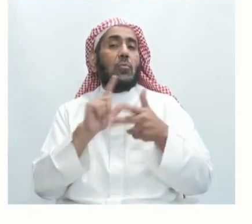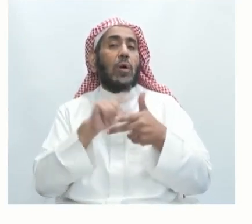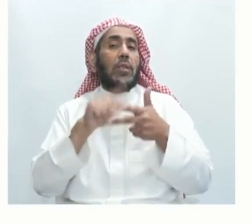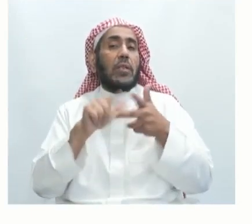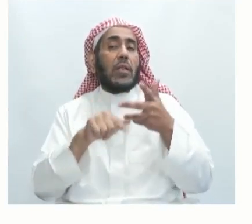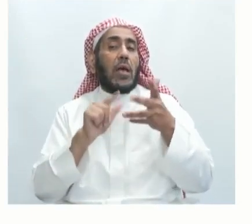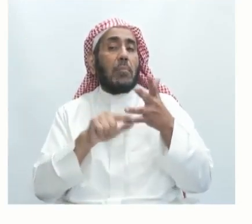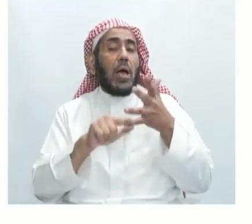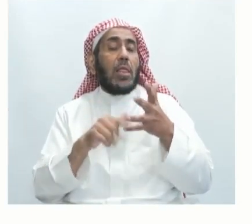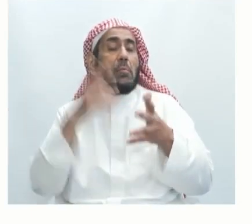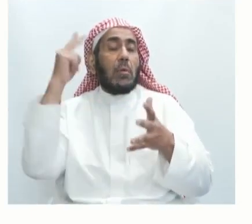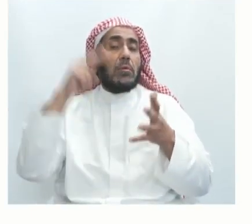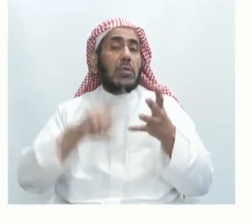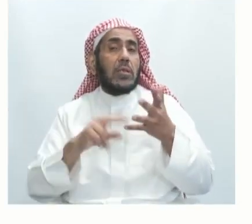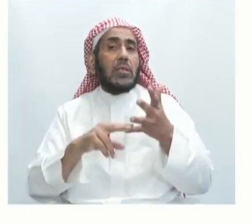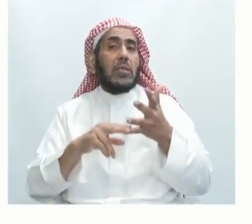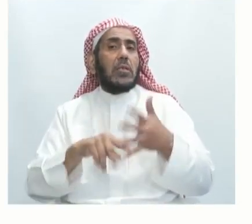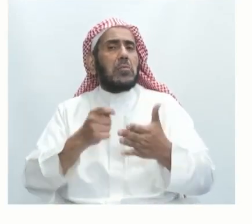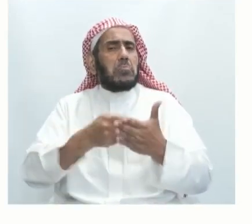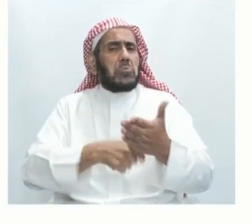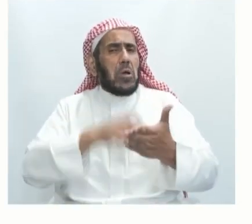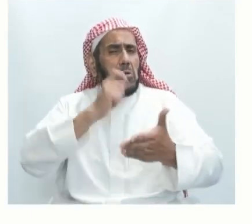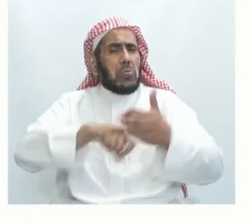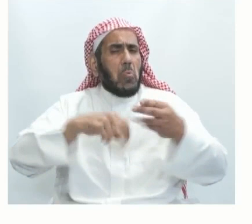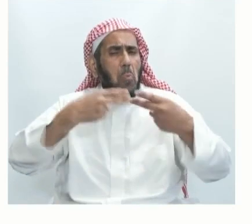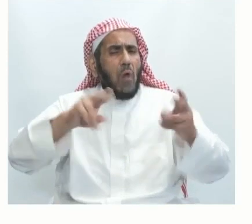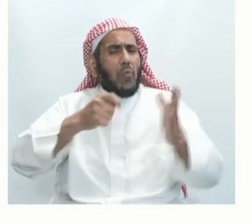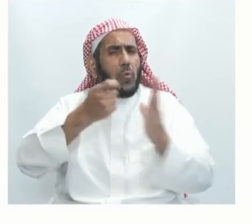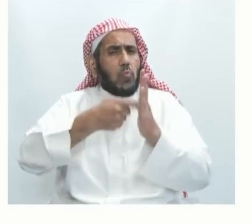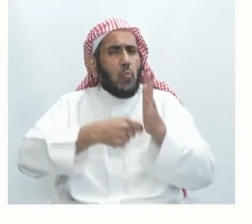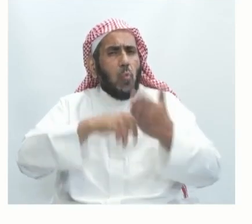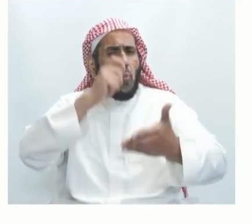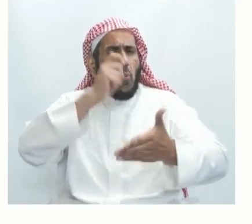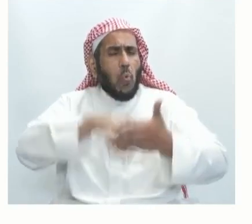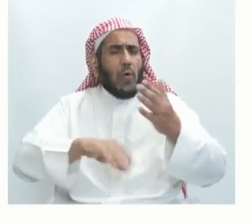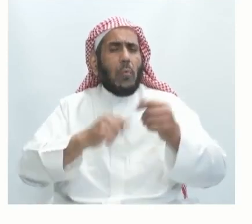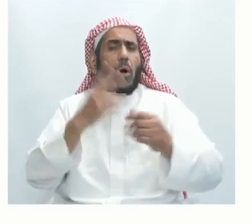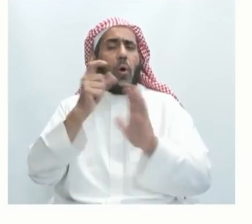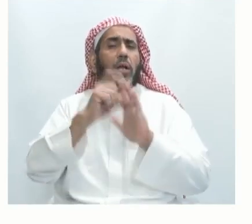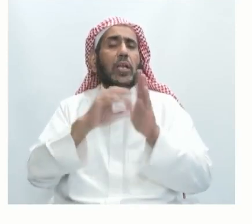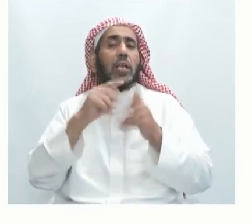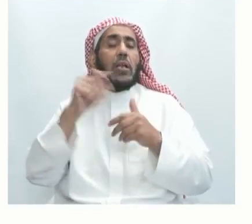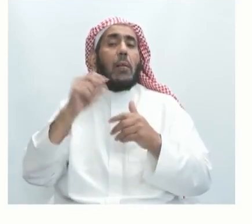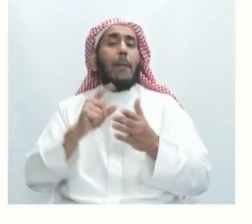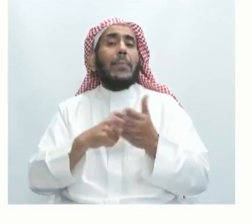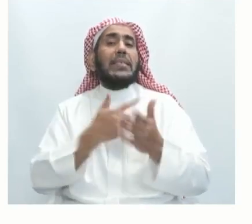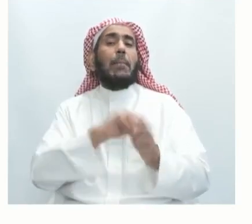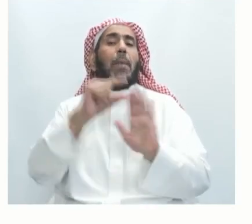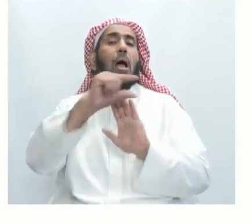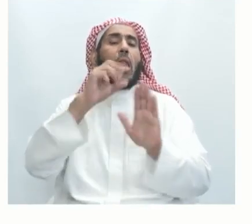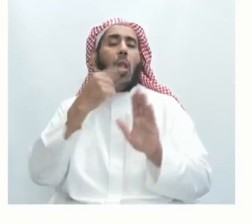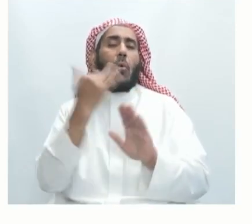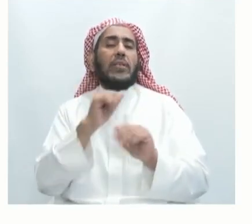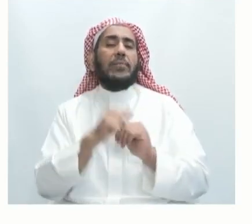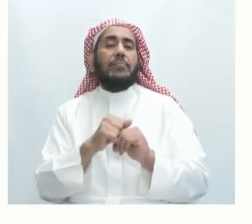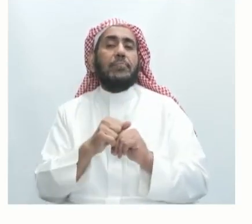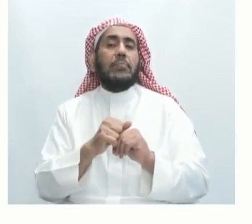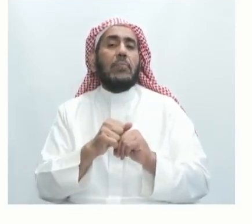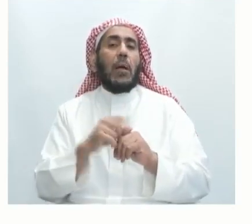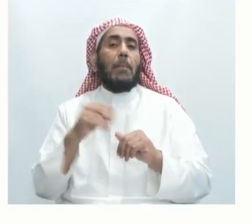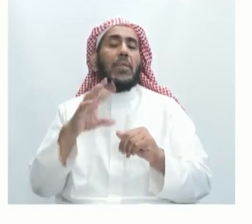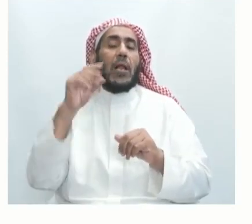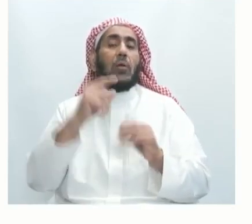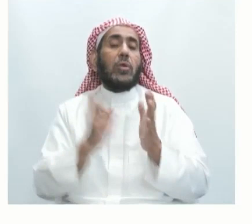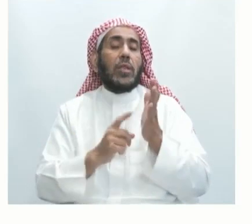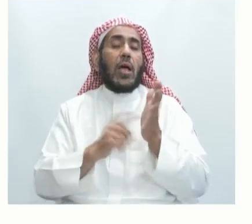ان المملكه العربيه السعوديه ساقد صادقت على الكثير من القوانين العربيه باسم ماذا باسم القانون وايضا مثل